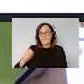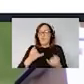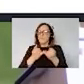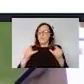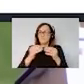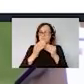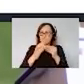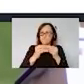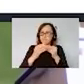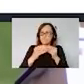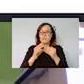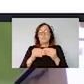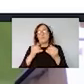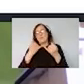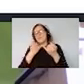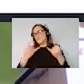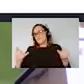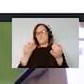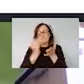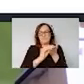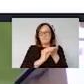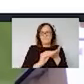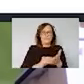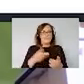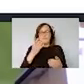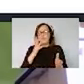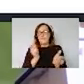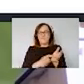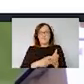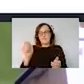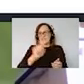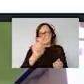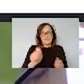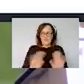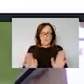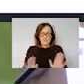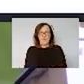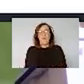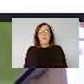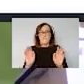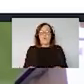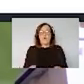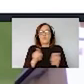różny sposób pisać sobie na tej tablicy. Mogę, nie będę Państwa wymazywać teraz jeszcze. Mogę też